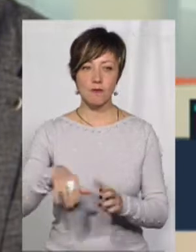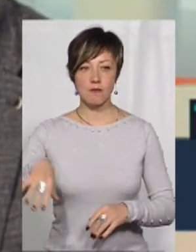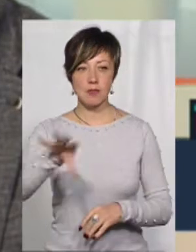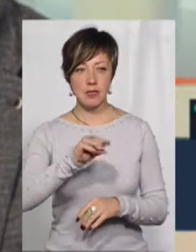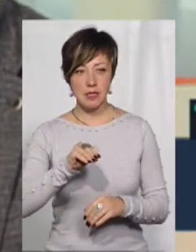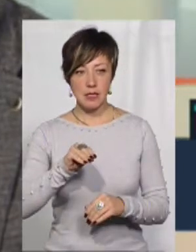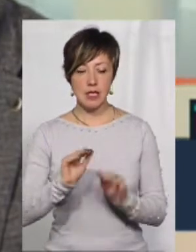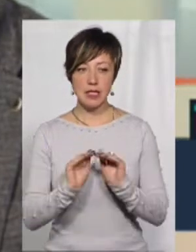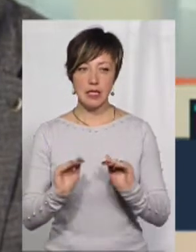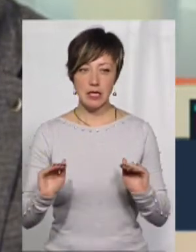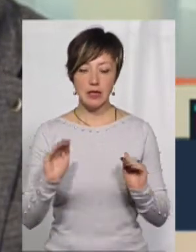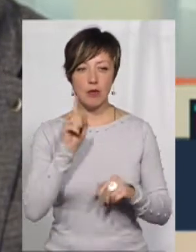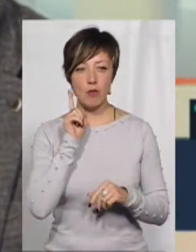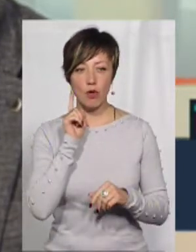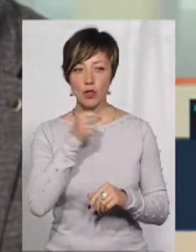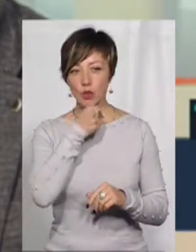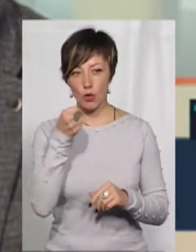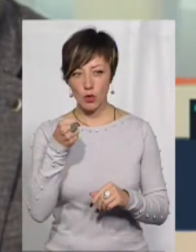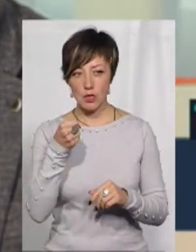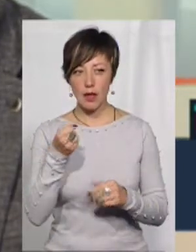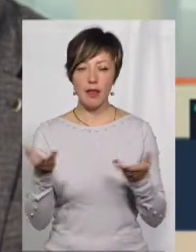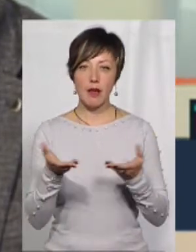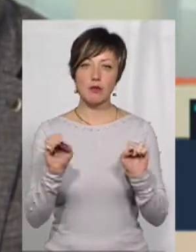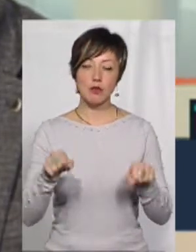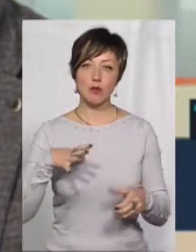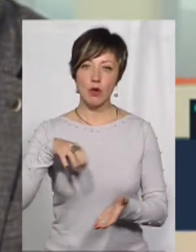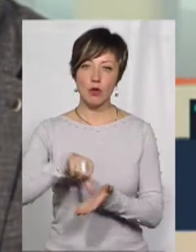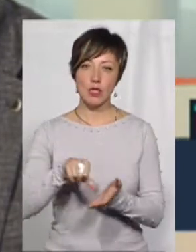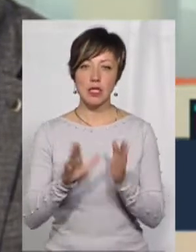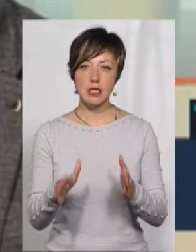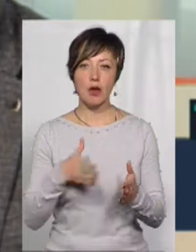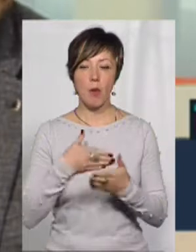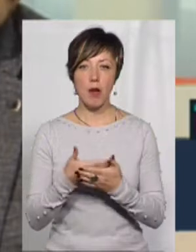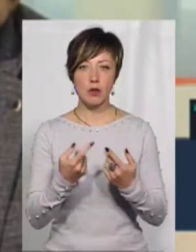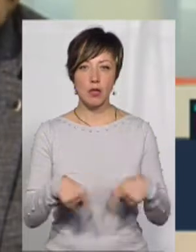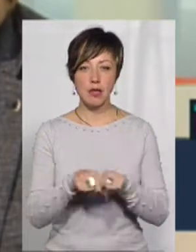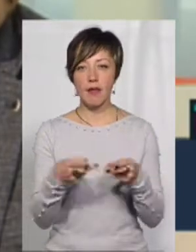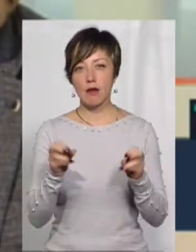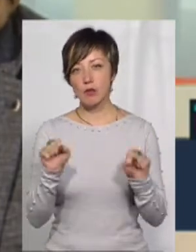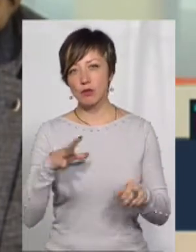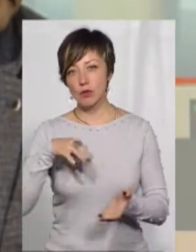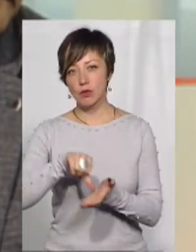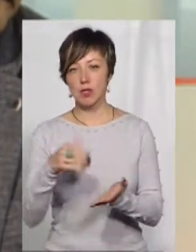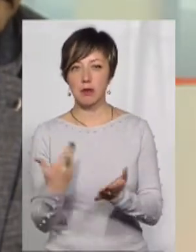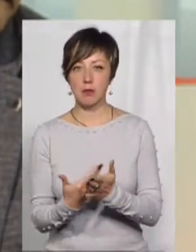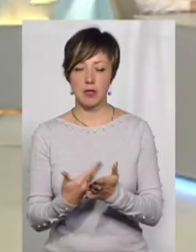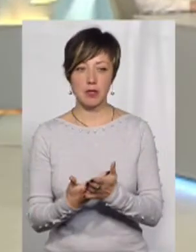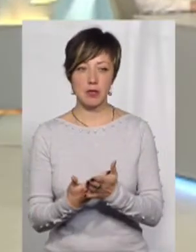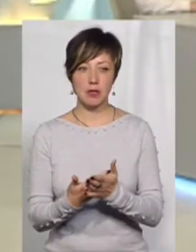всі, і діти, і молодь, і дорослі. Десь можуть брати участь тільки громадські організації, десь можуть брати участь, наприклад,